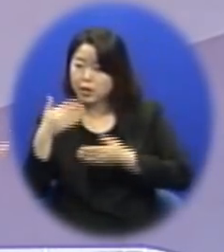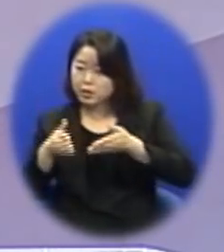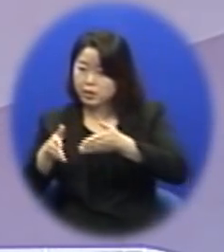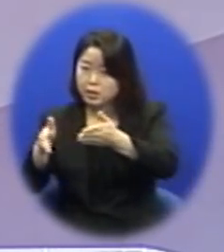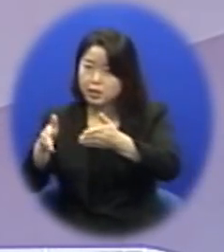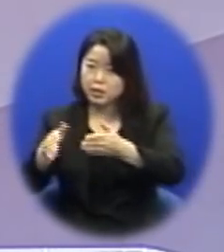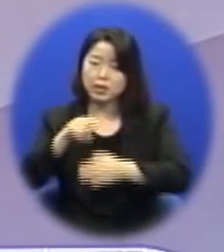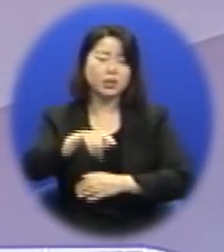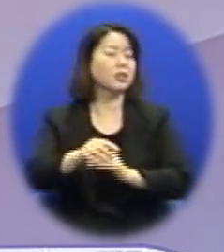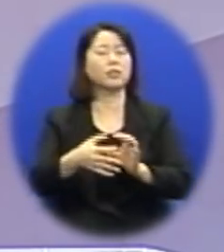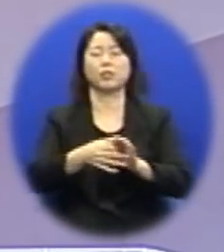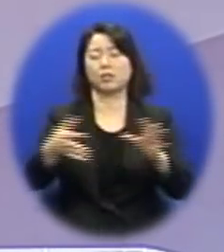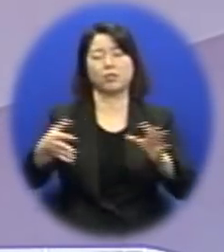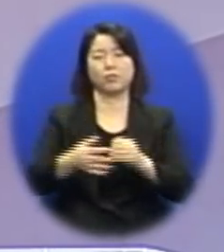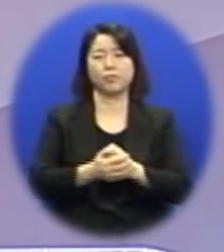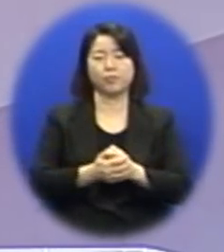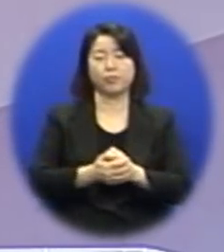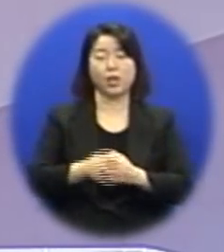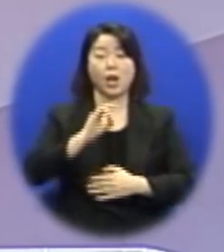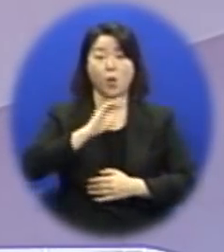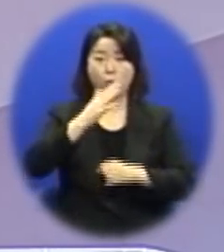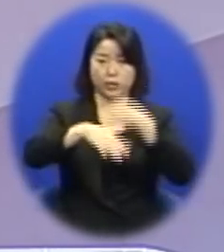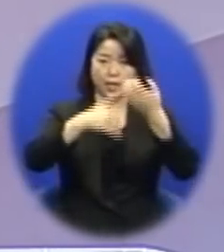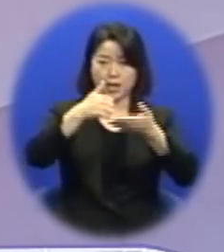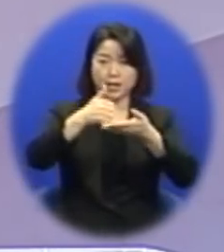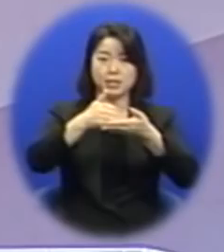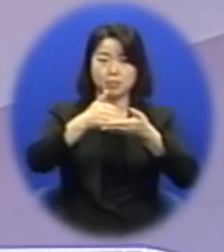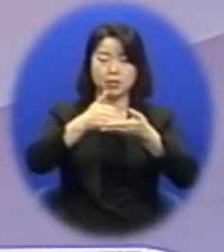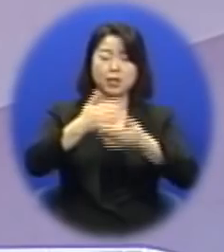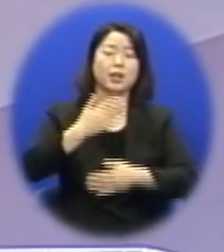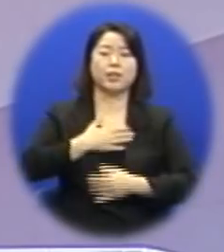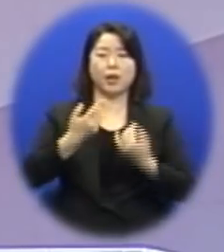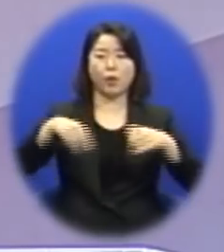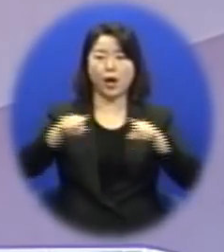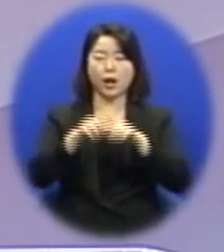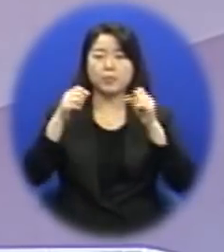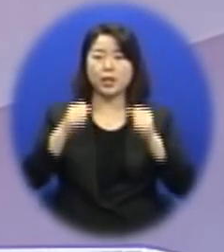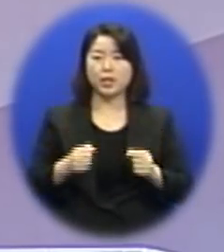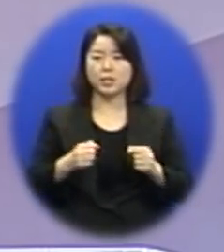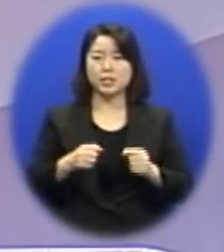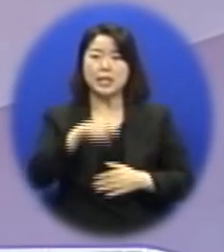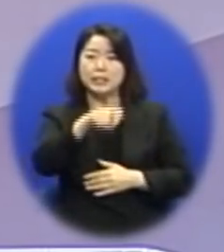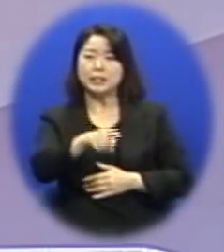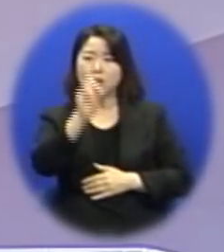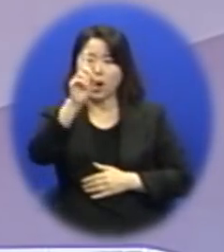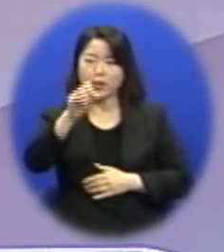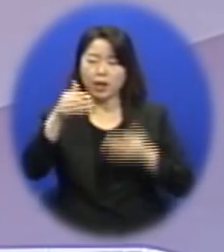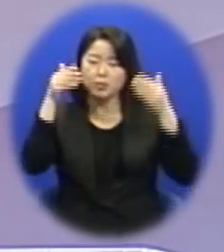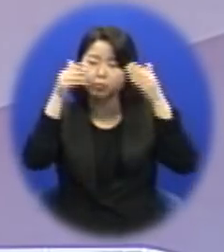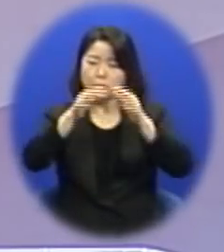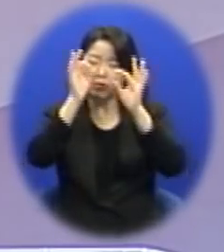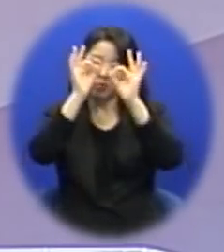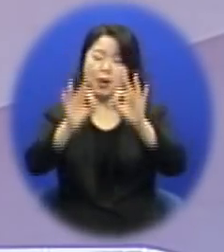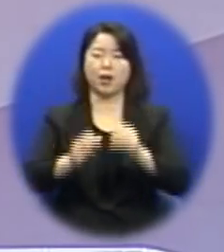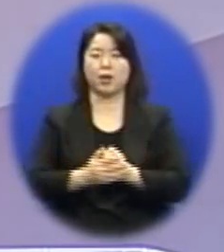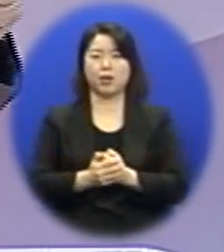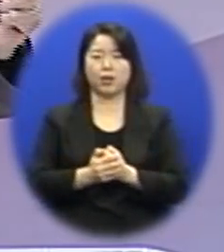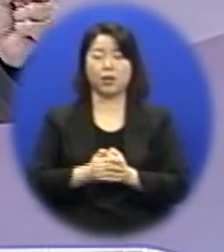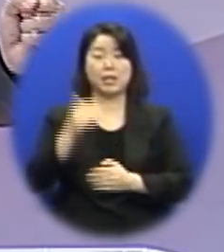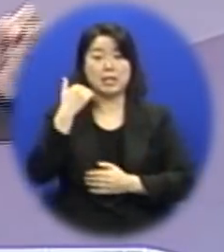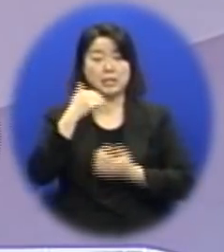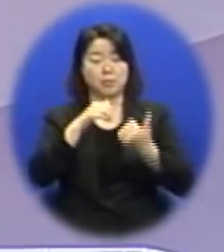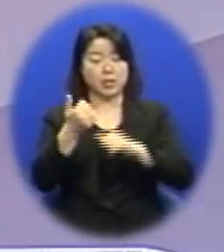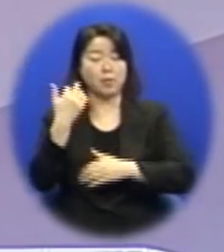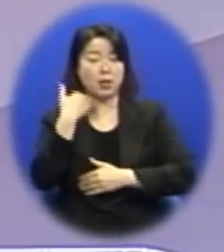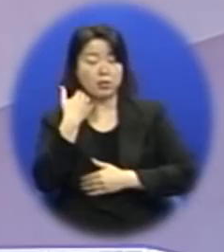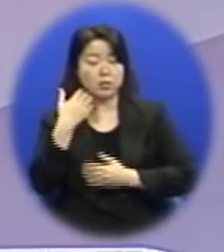그게 아니었어요 그러 오직 하나님이 나와 함께 계시는 거 그것만 주목해 보았어요 사망의 음침한